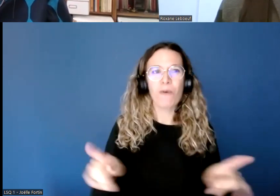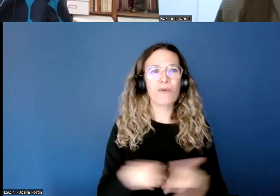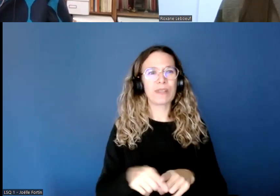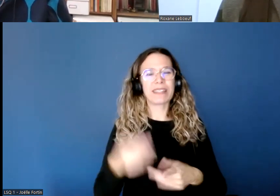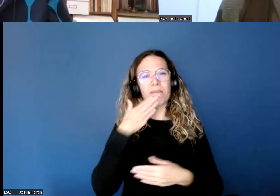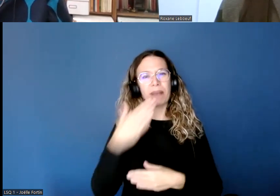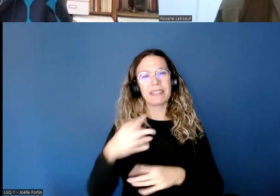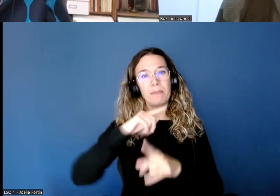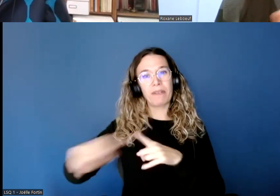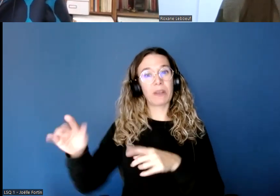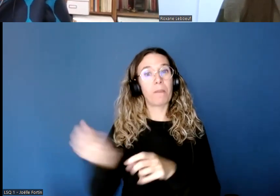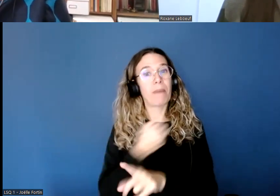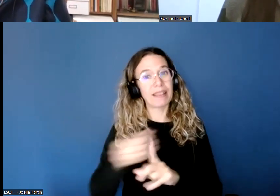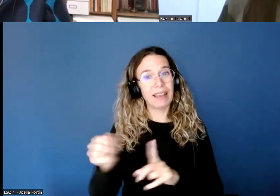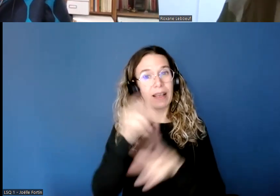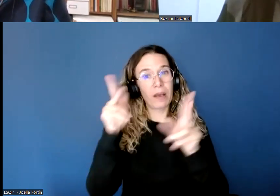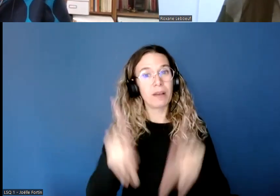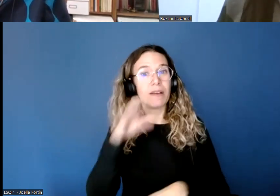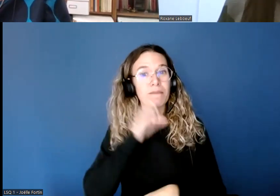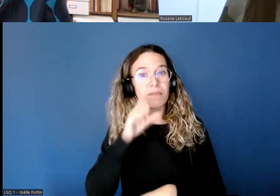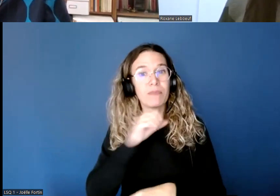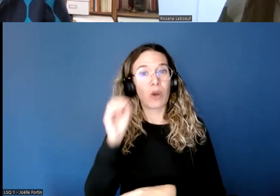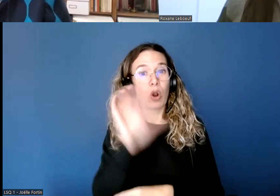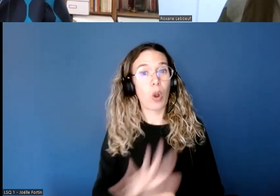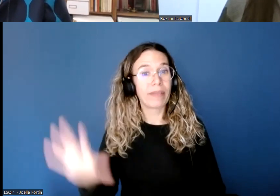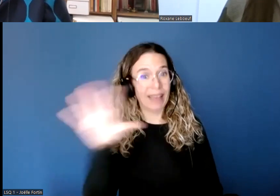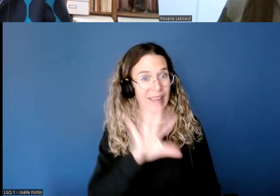à Prévention maltraitance envers les aînés de l'Ontario.